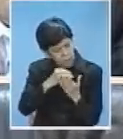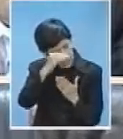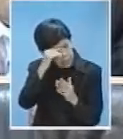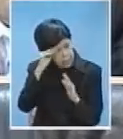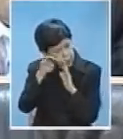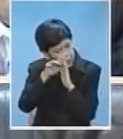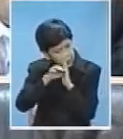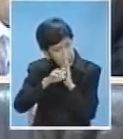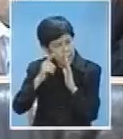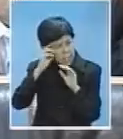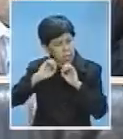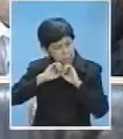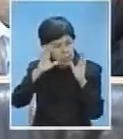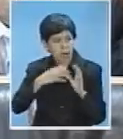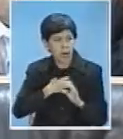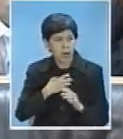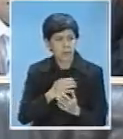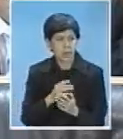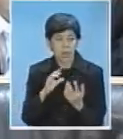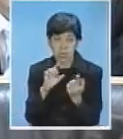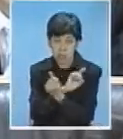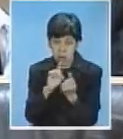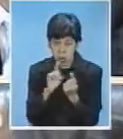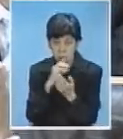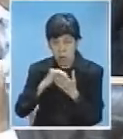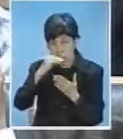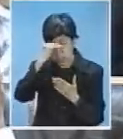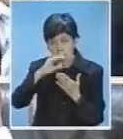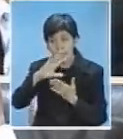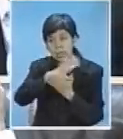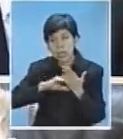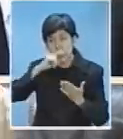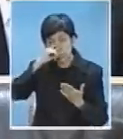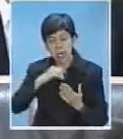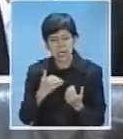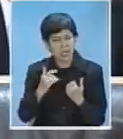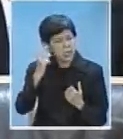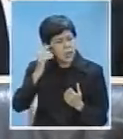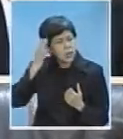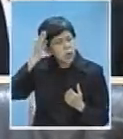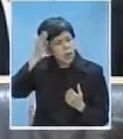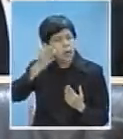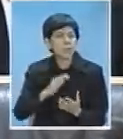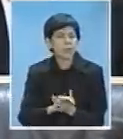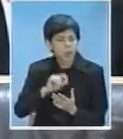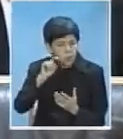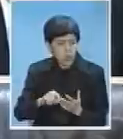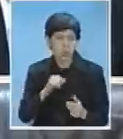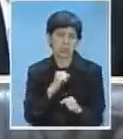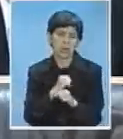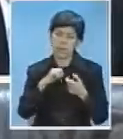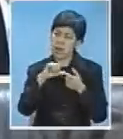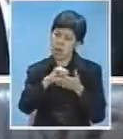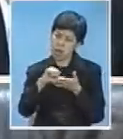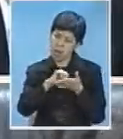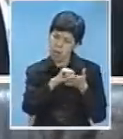ดให้เห็นทิศทางชัดเจนว่าสังคมการศึกษาของประเทศไทยในวันข้างหน้าเนี่ยต้องสามารถแก้ปั